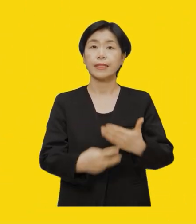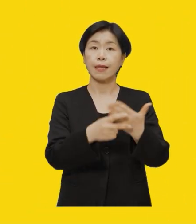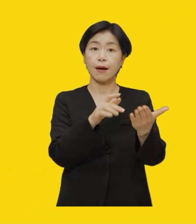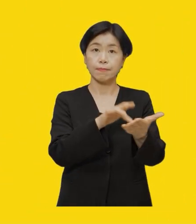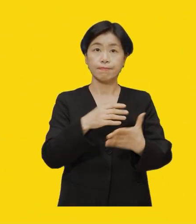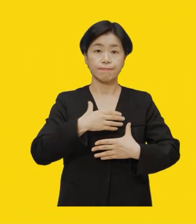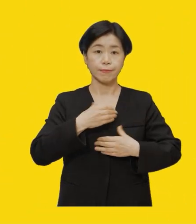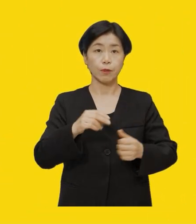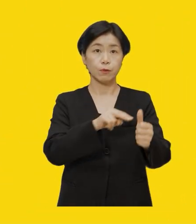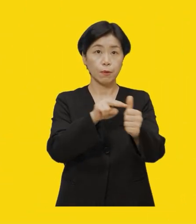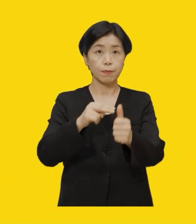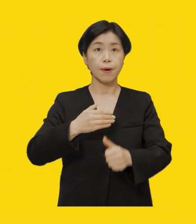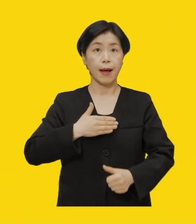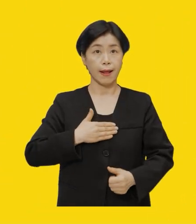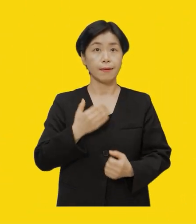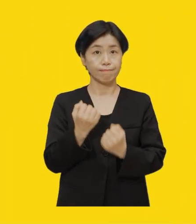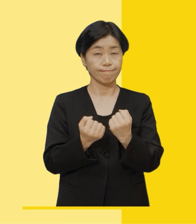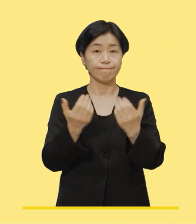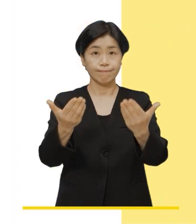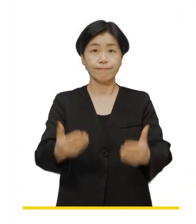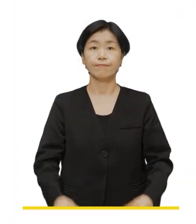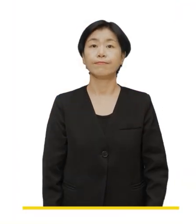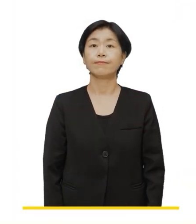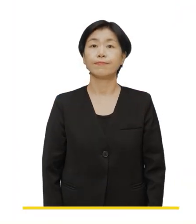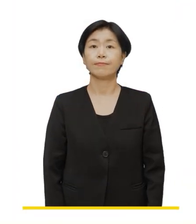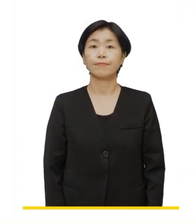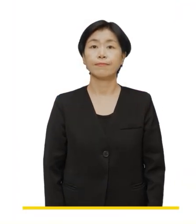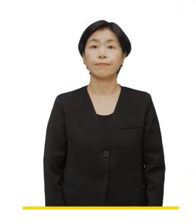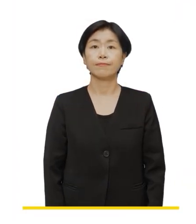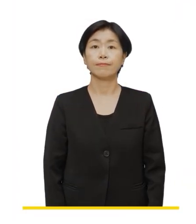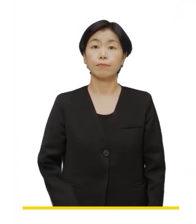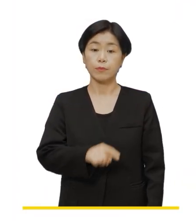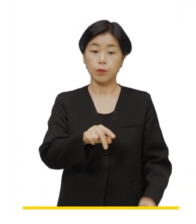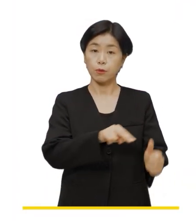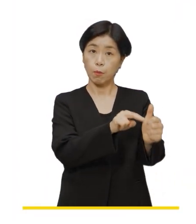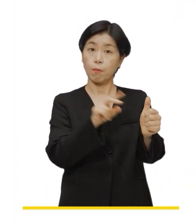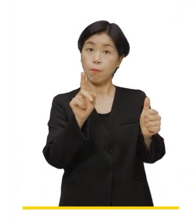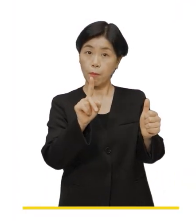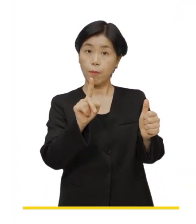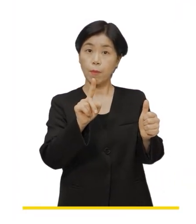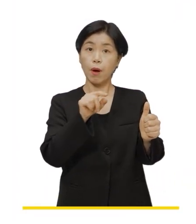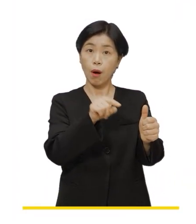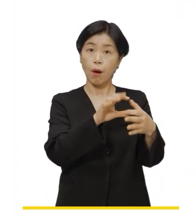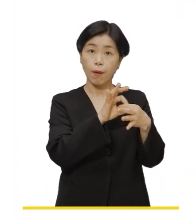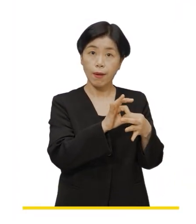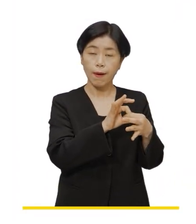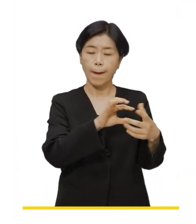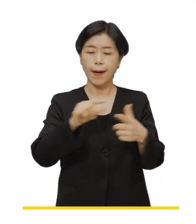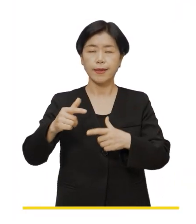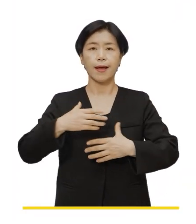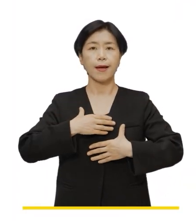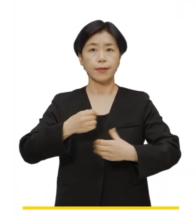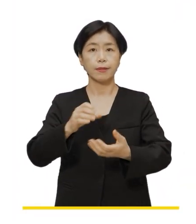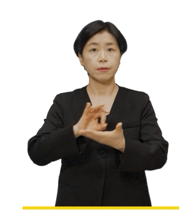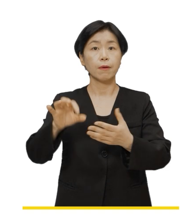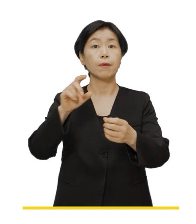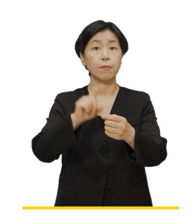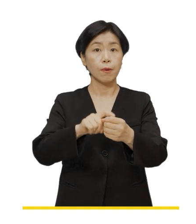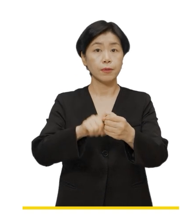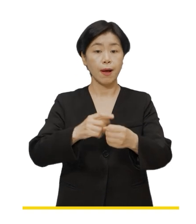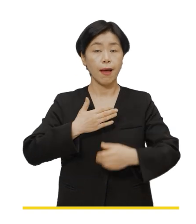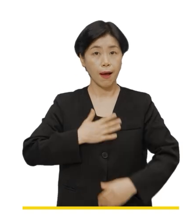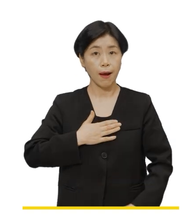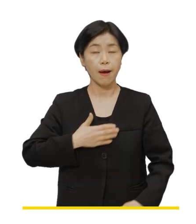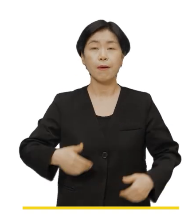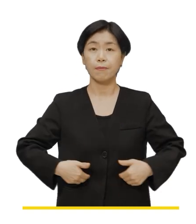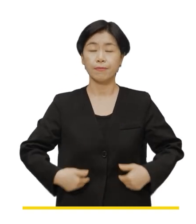의약품 안전정보 알아보기. 의약품 안전정보는 의약품을 안전하게 사용하기 위해 알아야